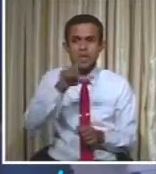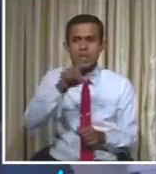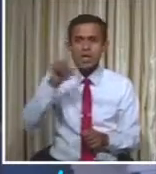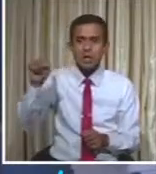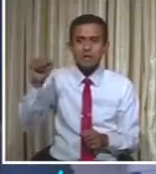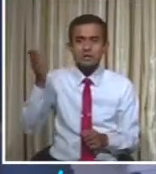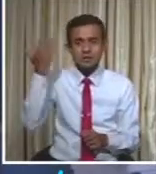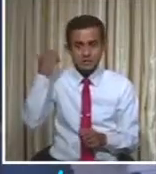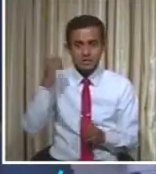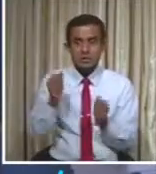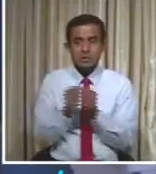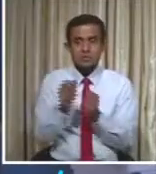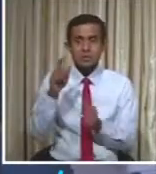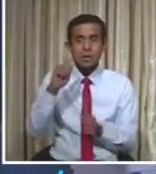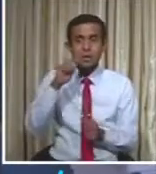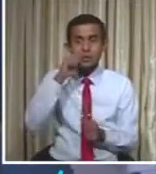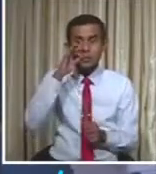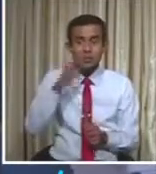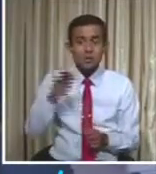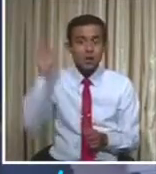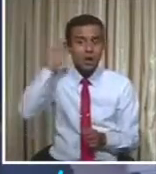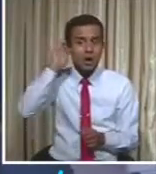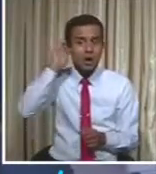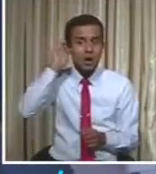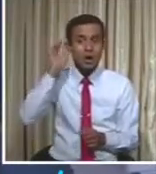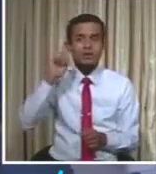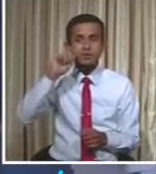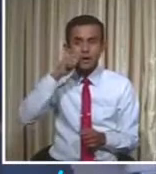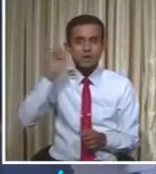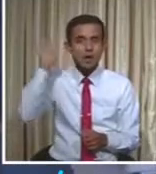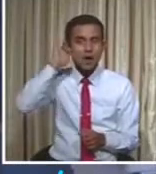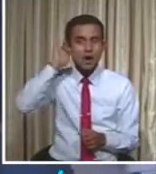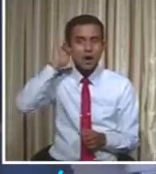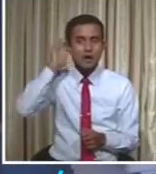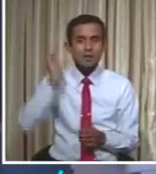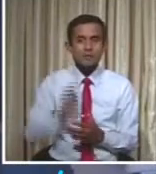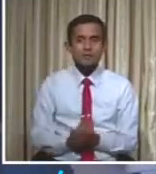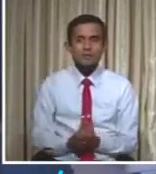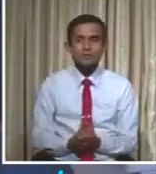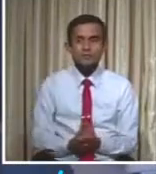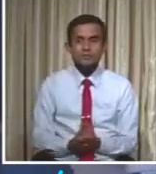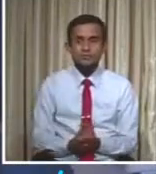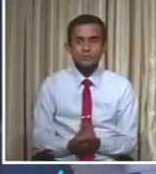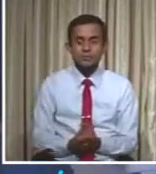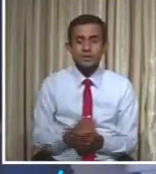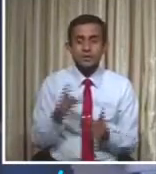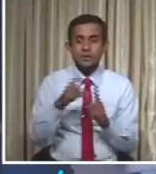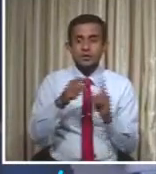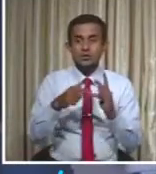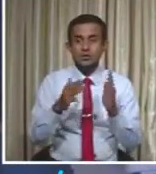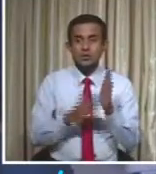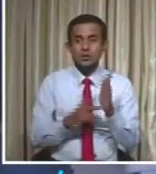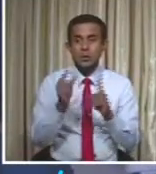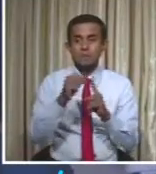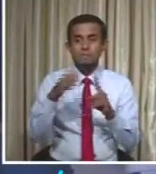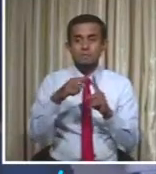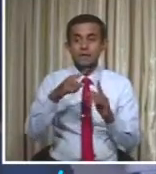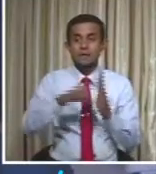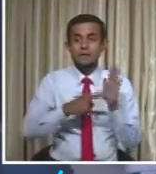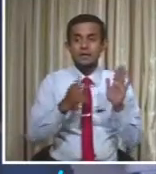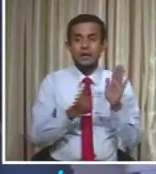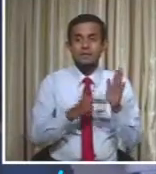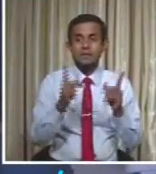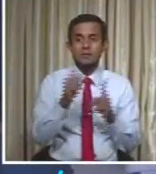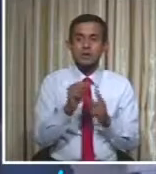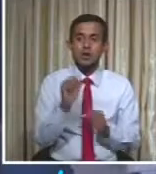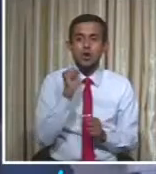හිටපු ක්‍රියාකාරිකයෙක් බාප්පා. බාප්පගෙන් අහගන්න. තාත්තගෙන් අහගන්න රාලහමිගෙන්. දොම්පේ ජේවීපී එක කොහොමද මේව කරේ